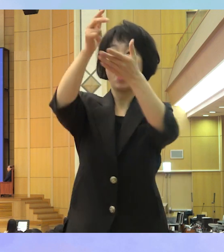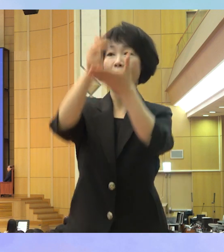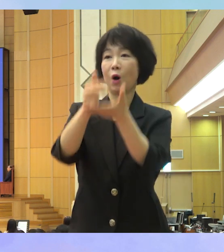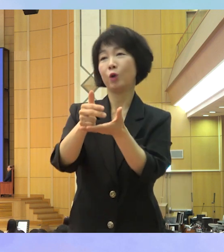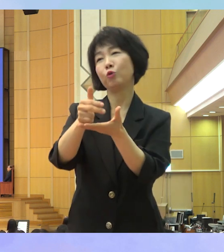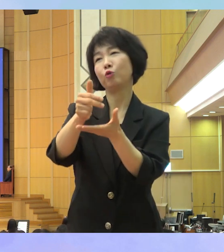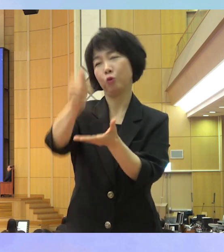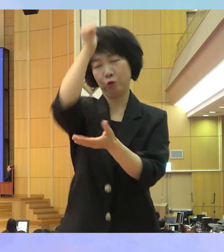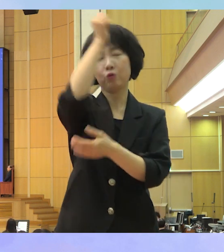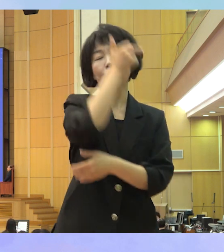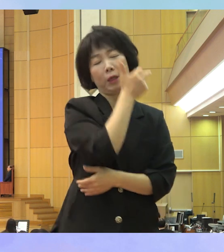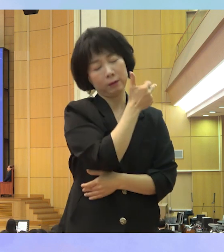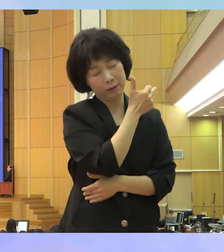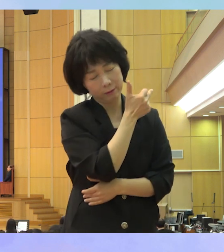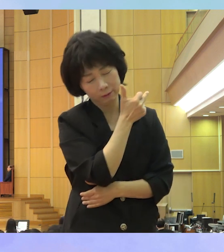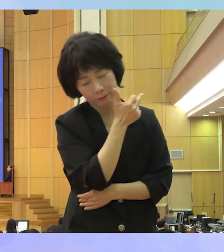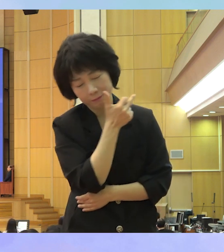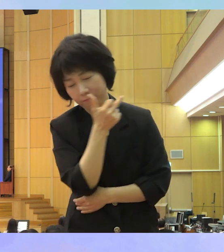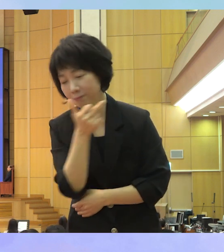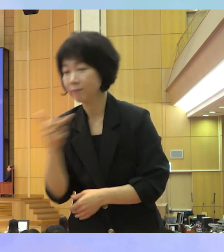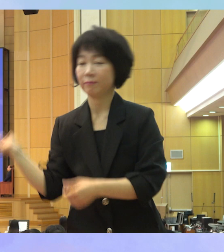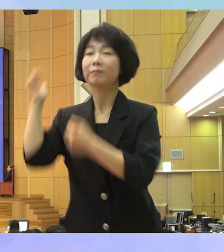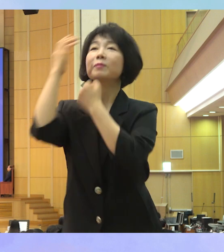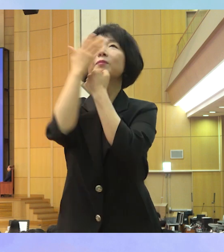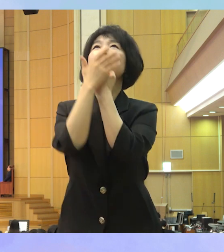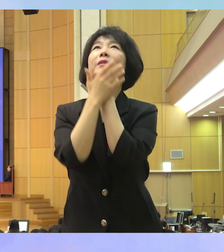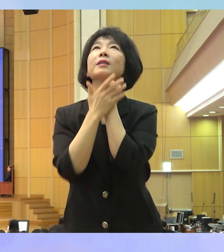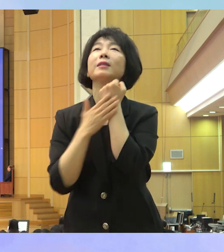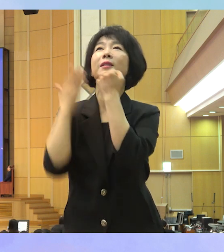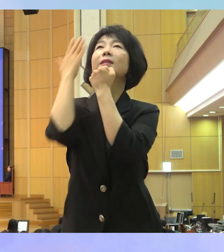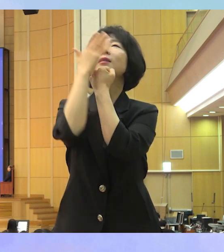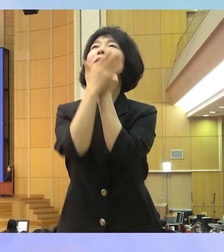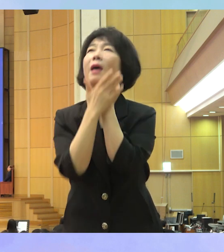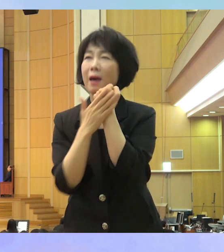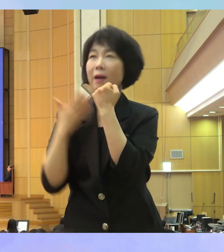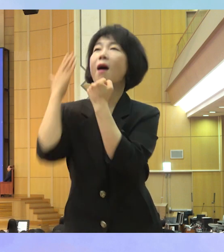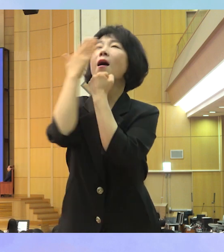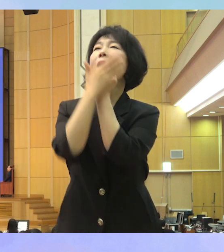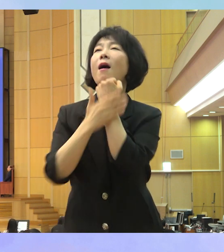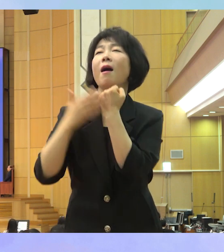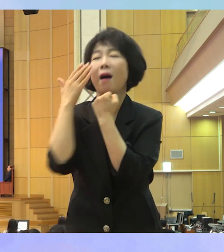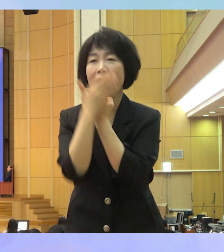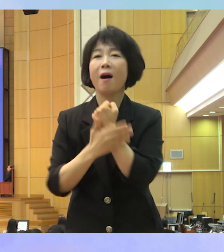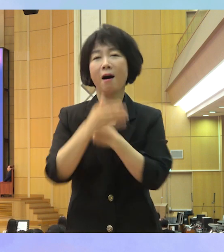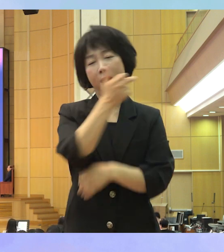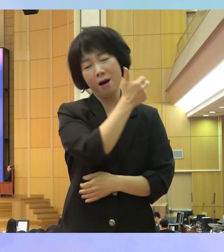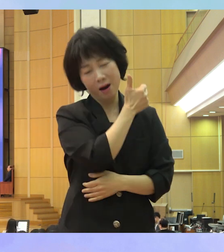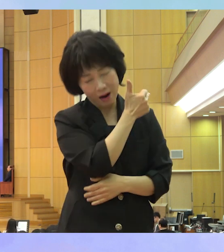지내온 것 주의 크신 은혜라.